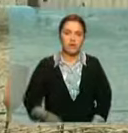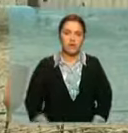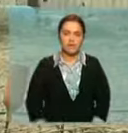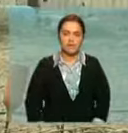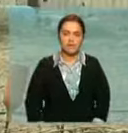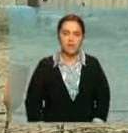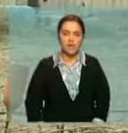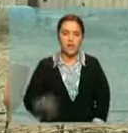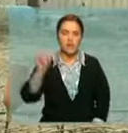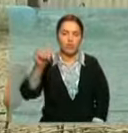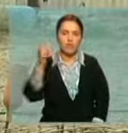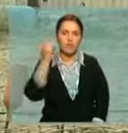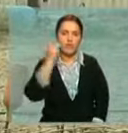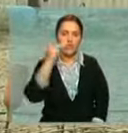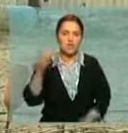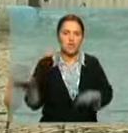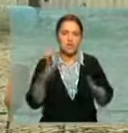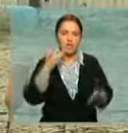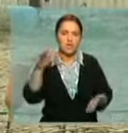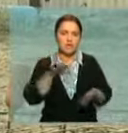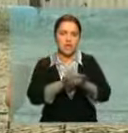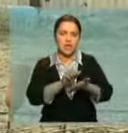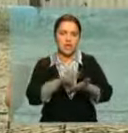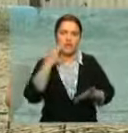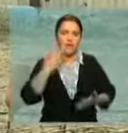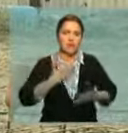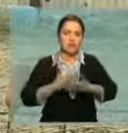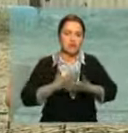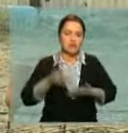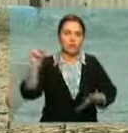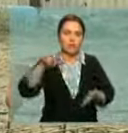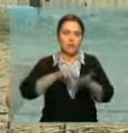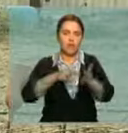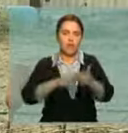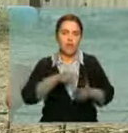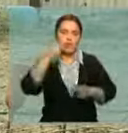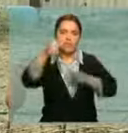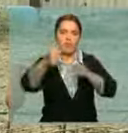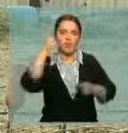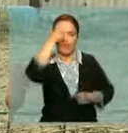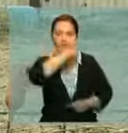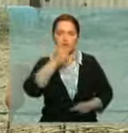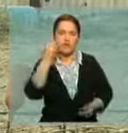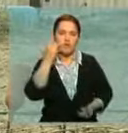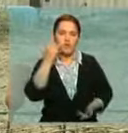всегда есть чем заняться. У него планы расписаны, наверное, на год вперед.